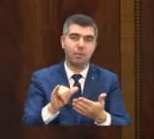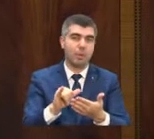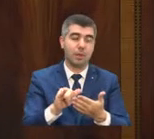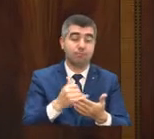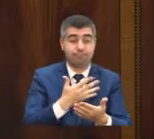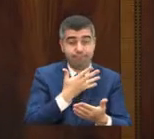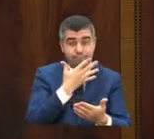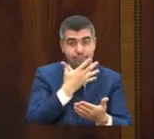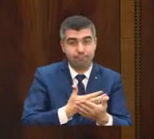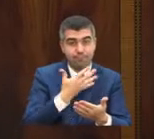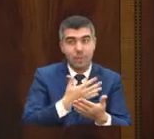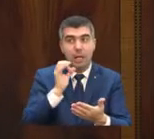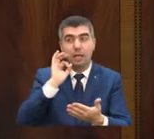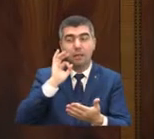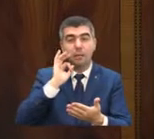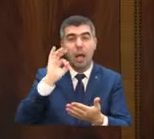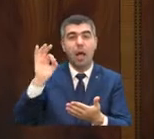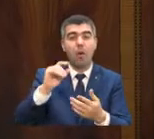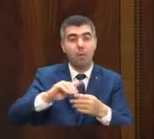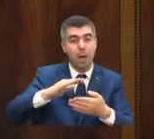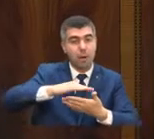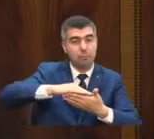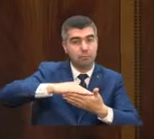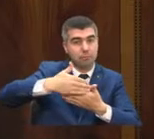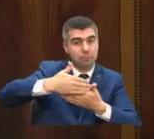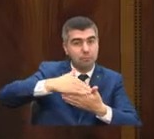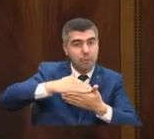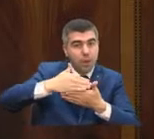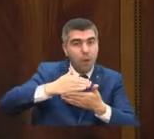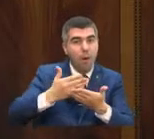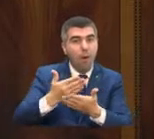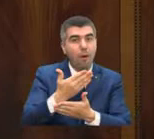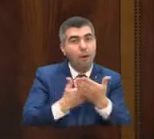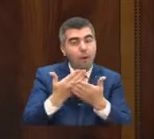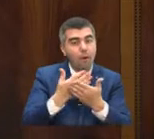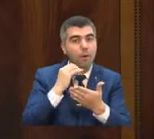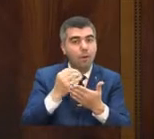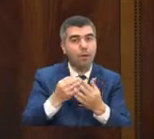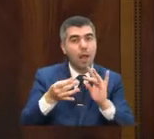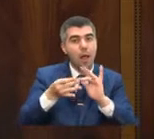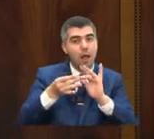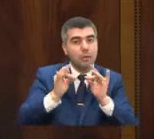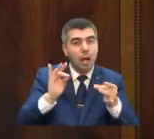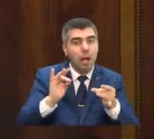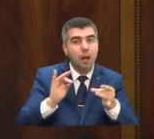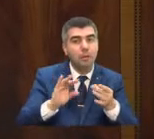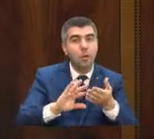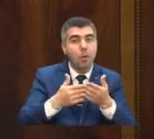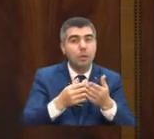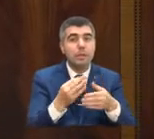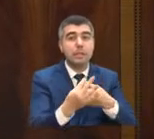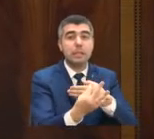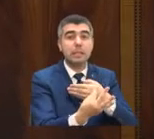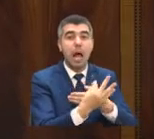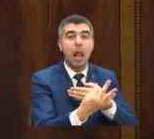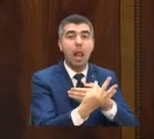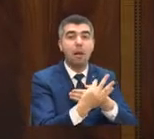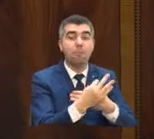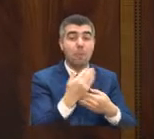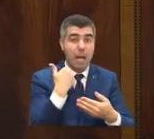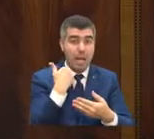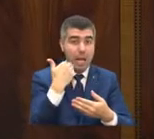بين الهواتف والحواسيب المحمولة، وعصر الحداثة التقنية التي وإن كانت لها فوائد